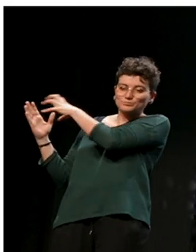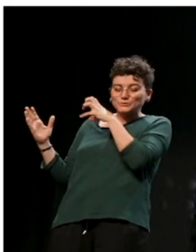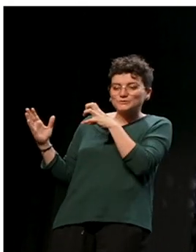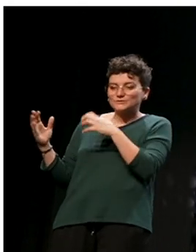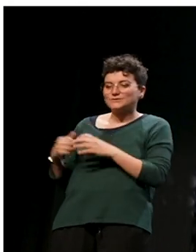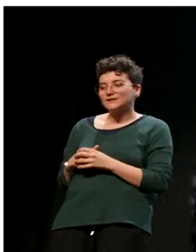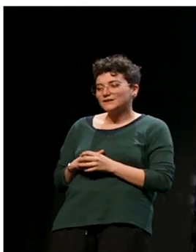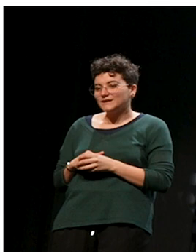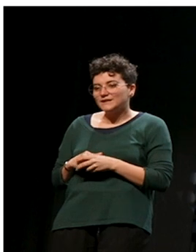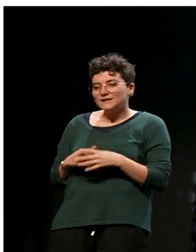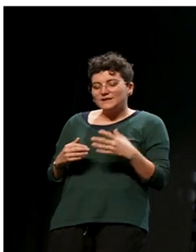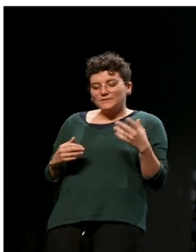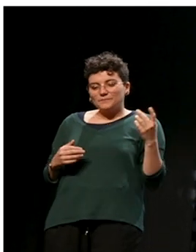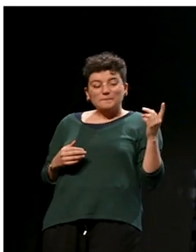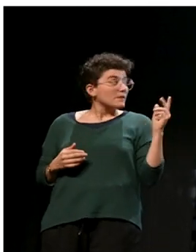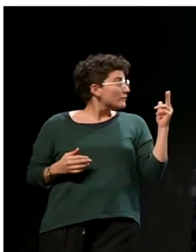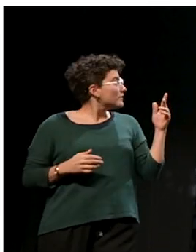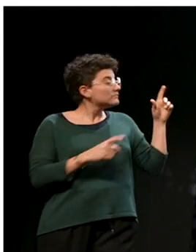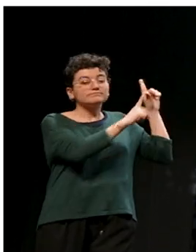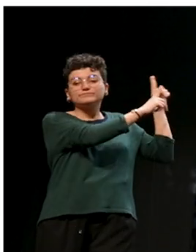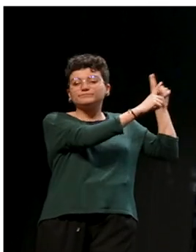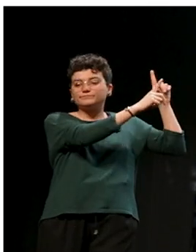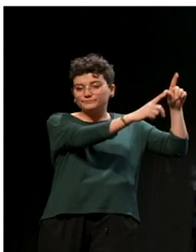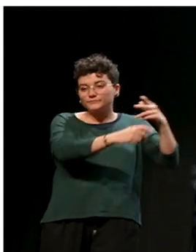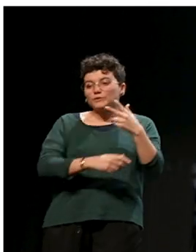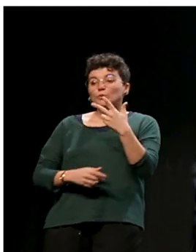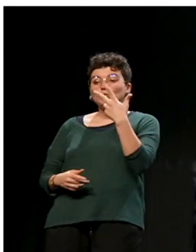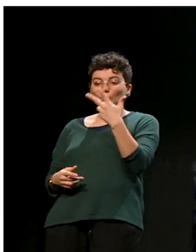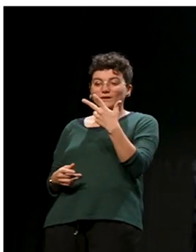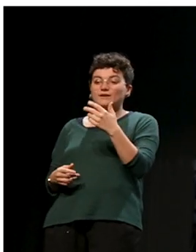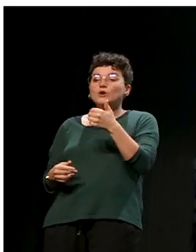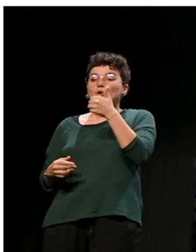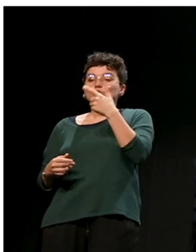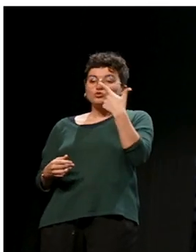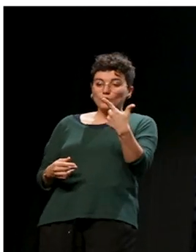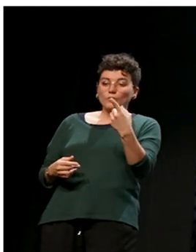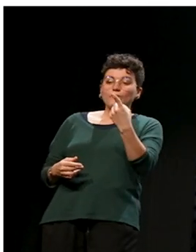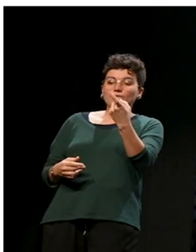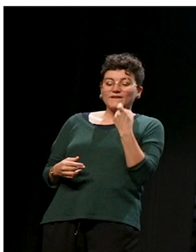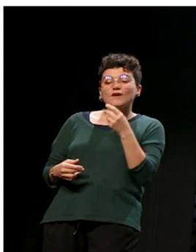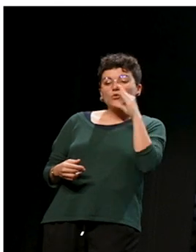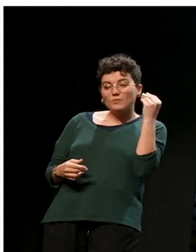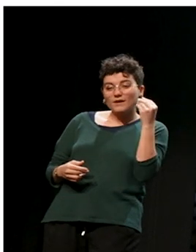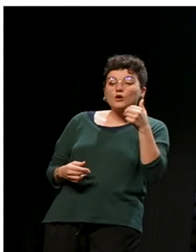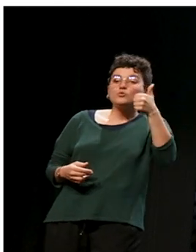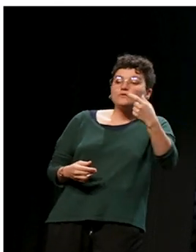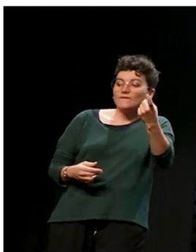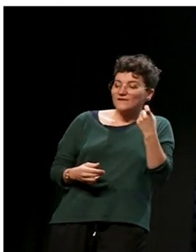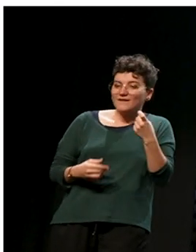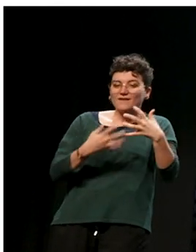extrait. Sur ces trois images-là, il y en a deux qui ont été faites par la main humaine et une est une IA. Saurez-vous deviner